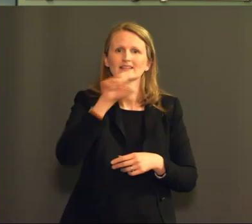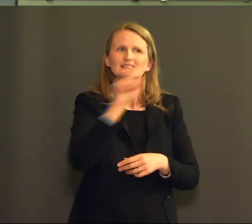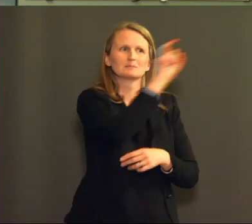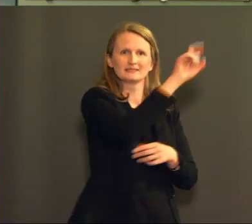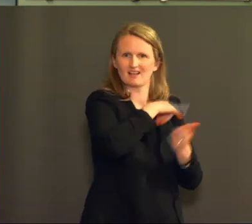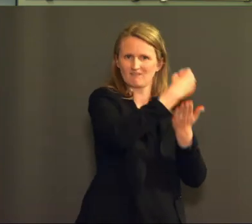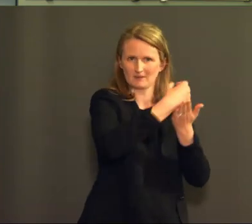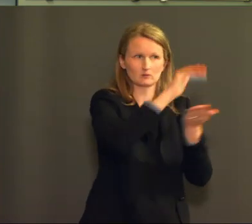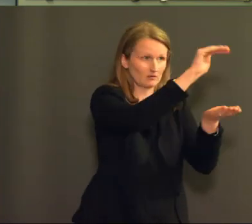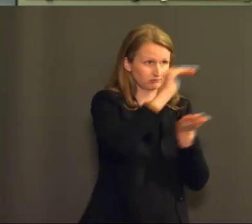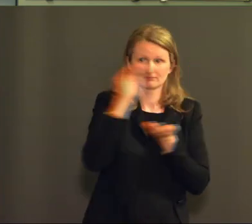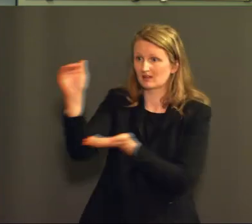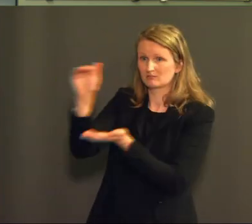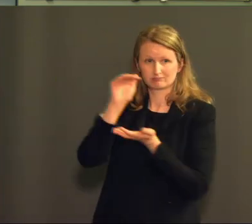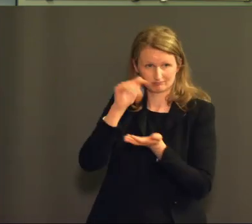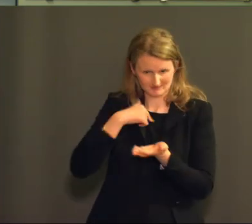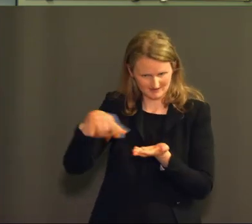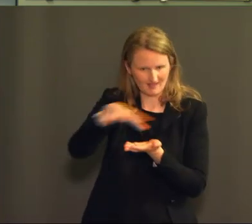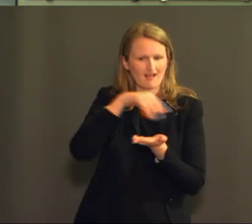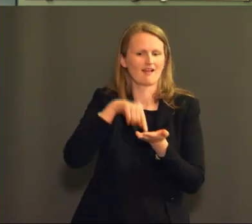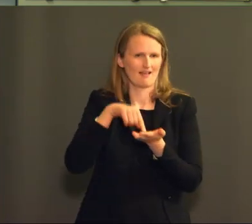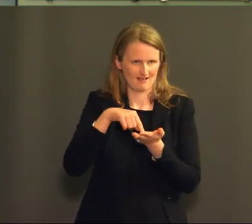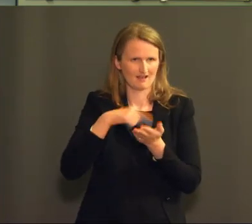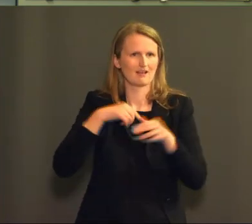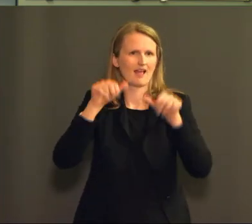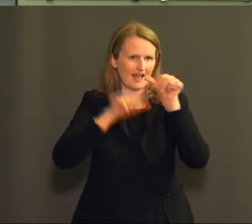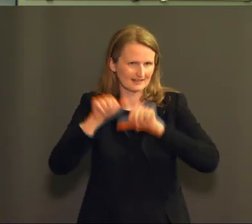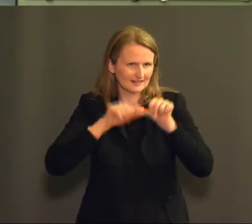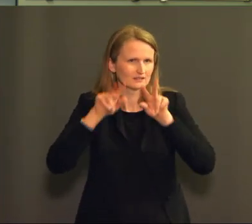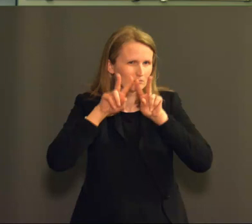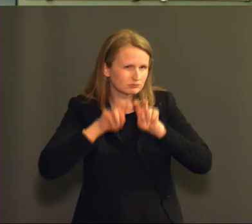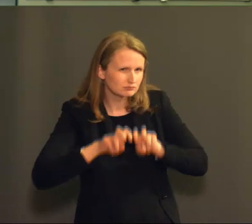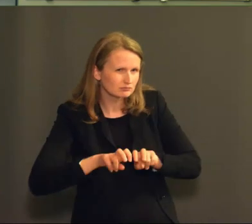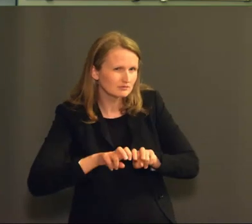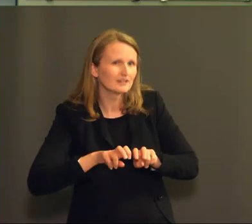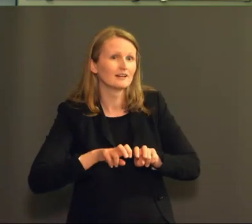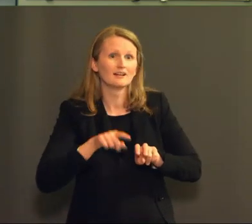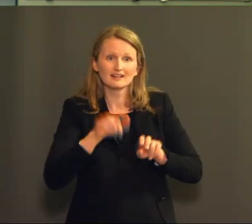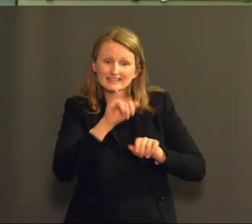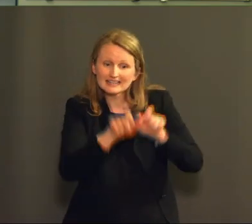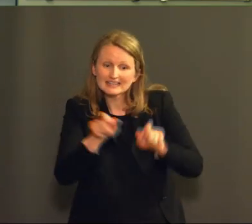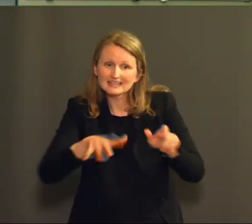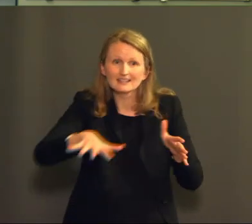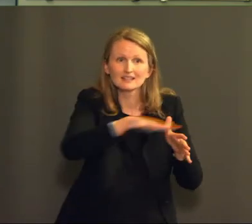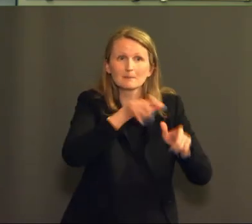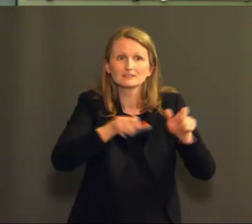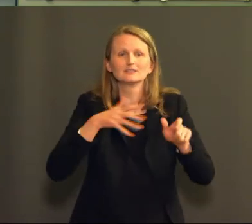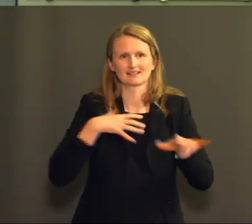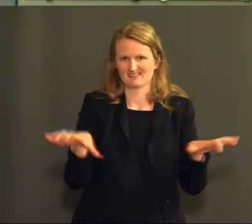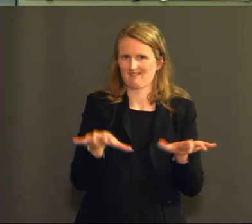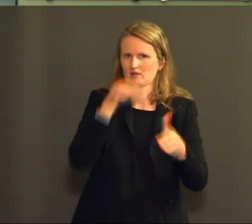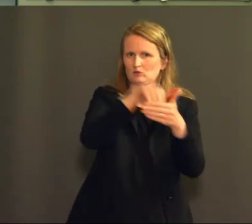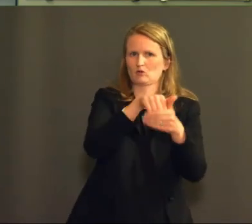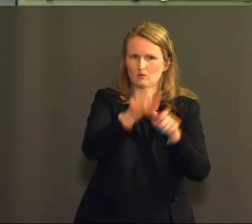analysées et concernent donc les personnes employées. Depuis le 11 mars 2021, il a été